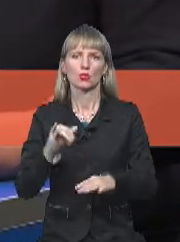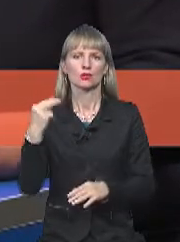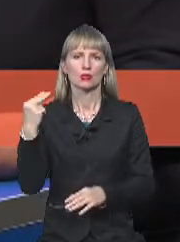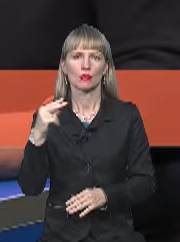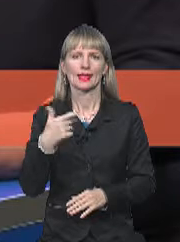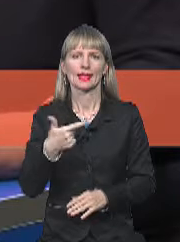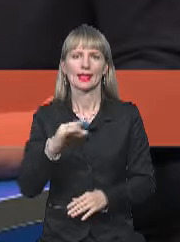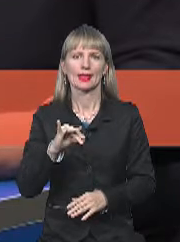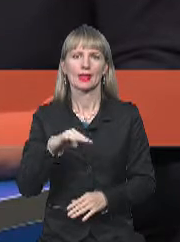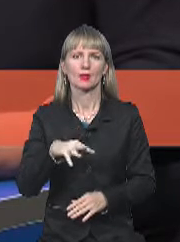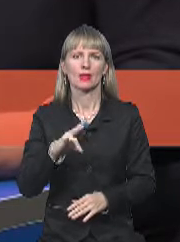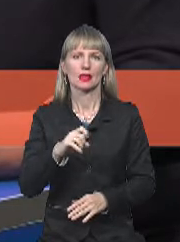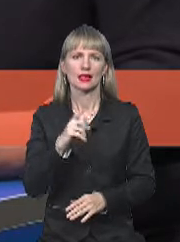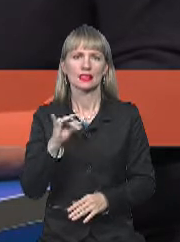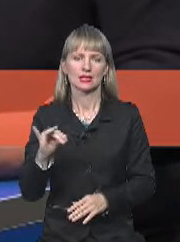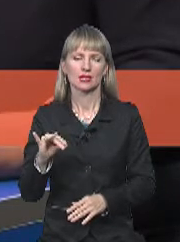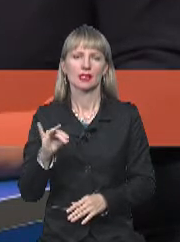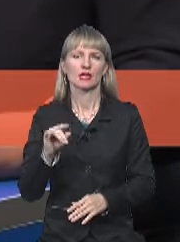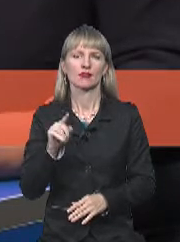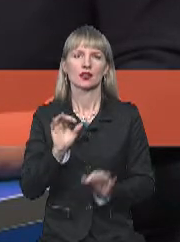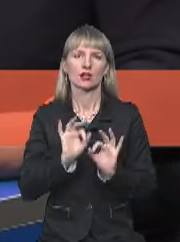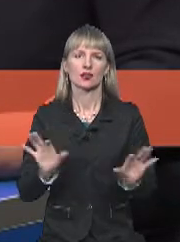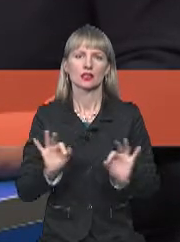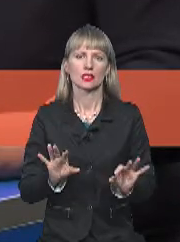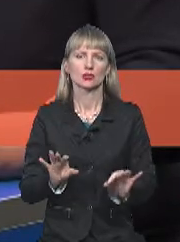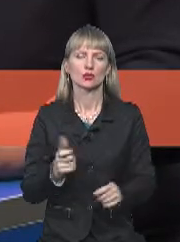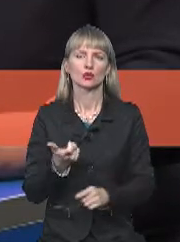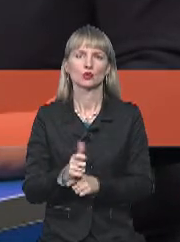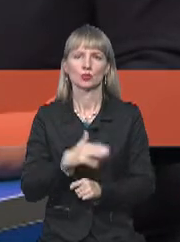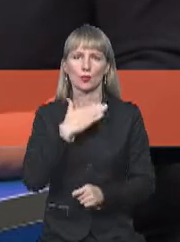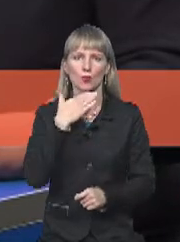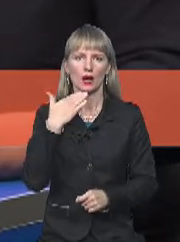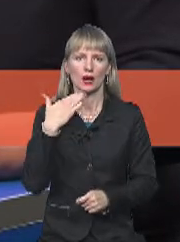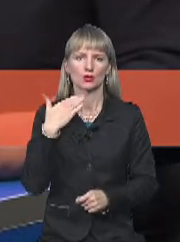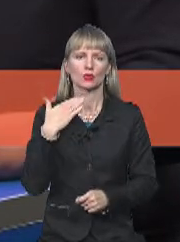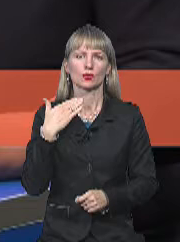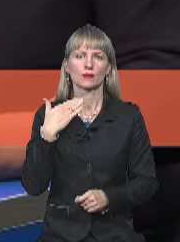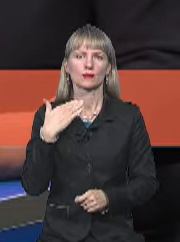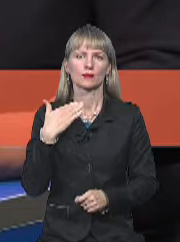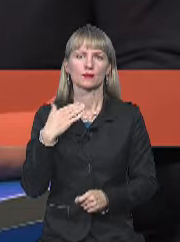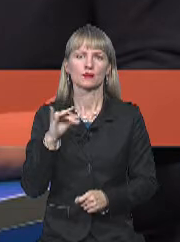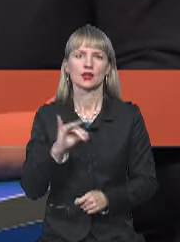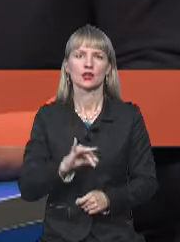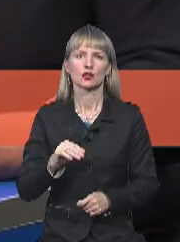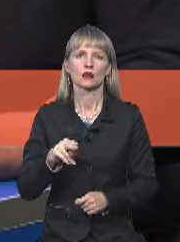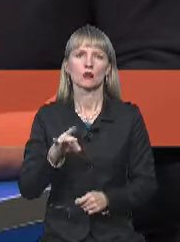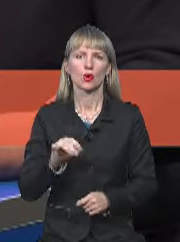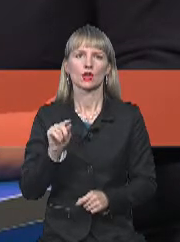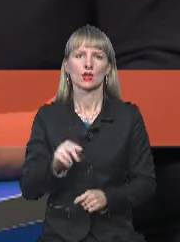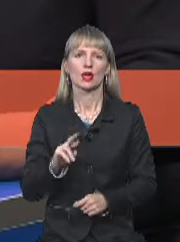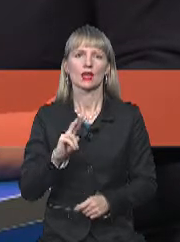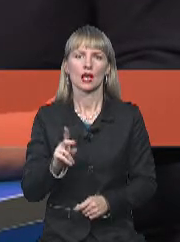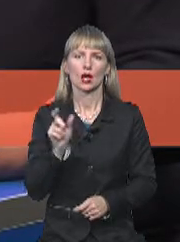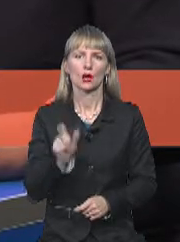Запорізькій гімназії Орт-Алєв. От, і він розказував дуже багато історій про те,